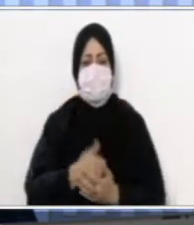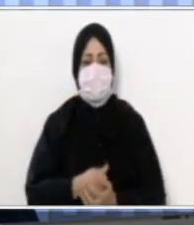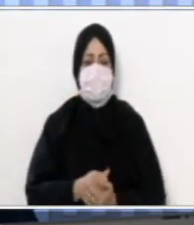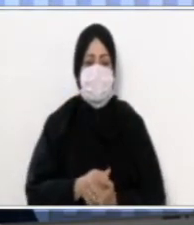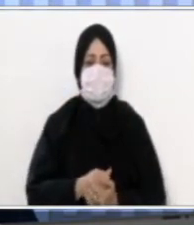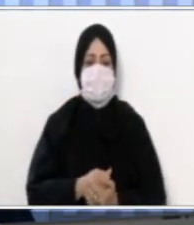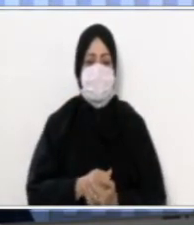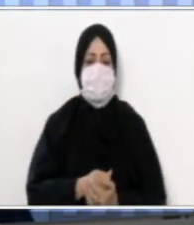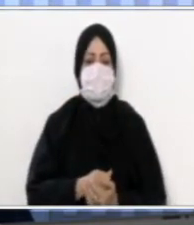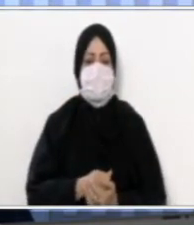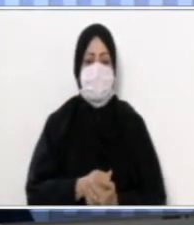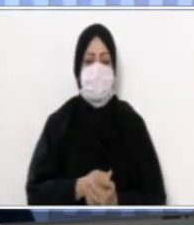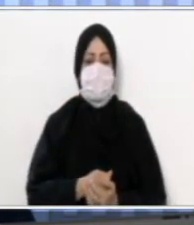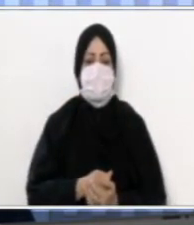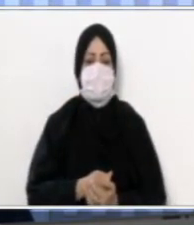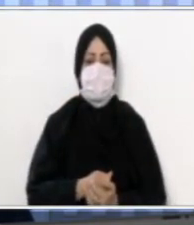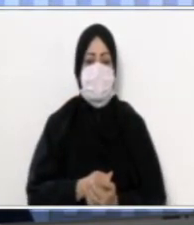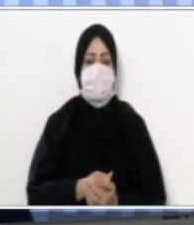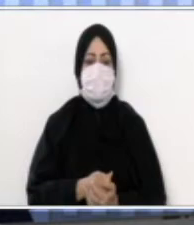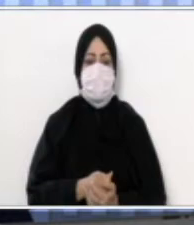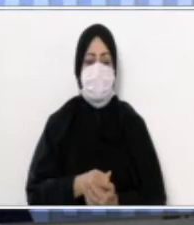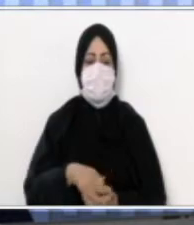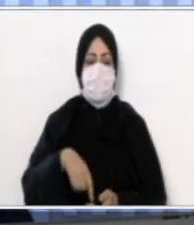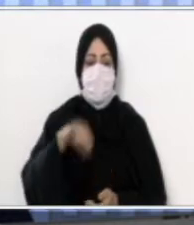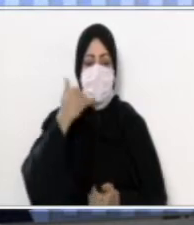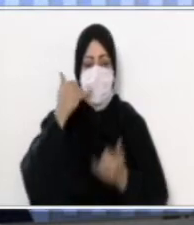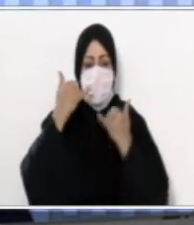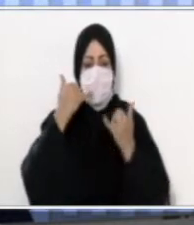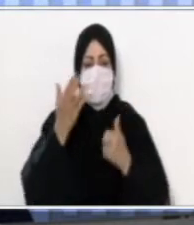ألو. نعم يا أخت حليمة، أسمعينا من الهاتف واخفضي صوت التلفاز.